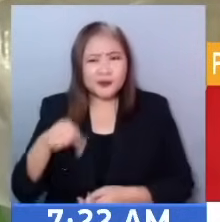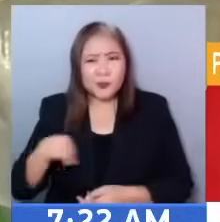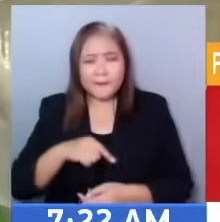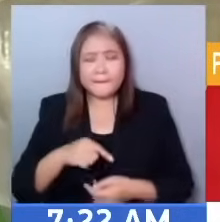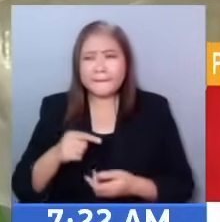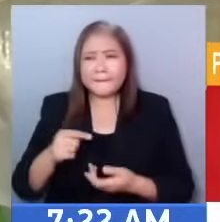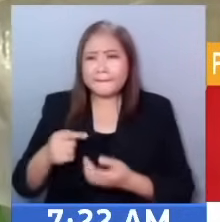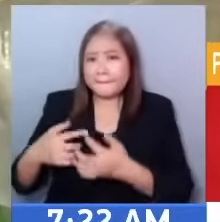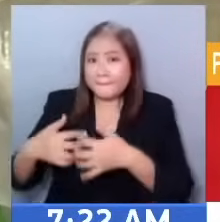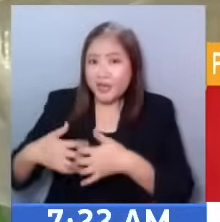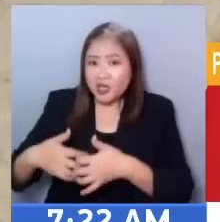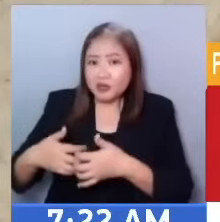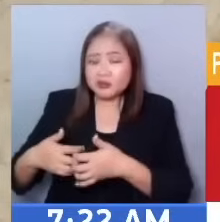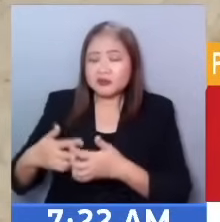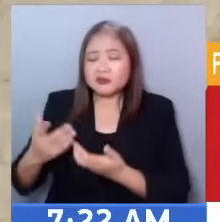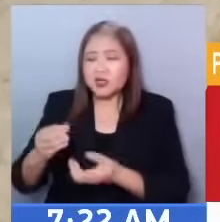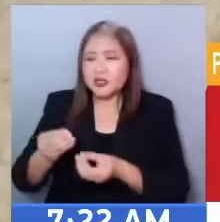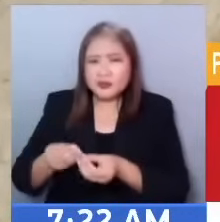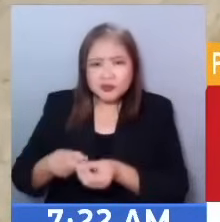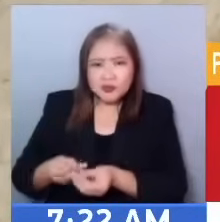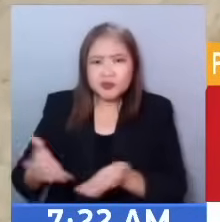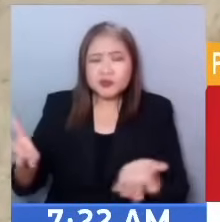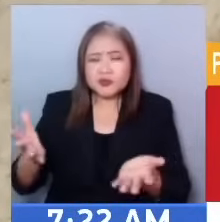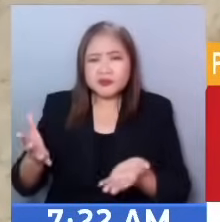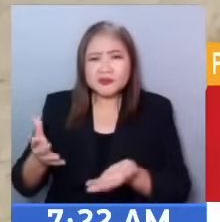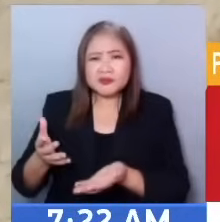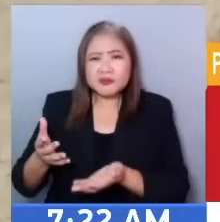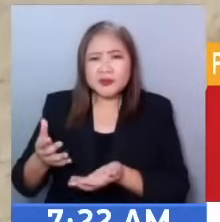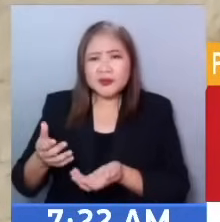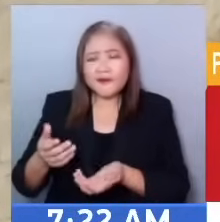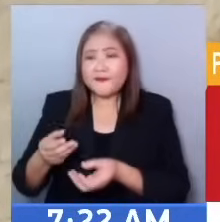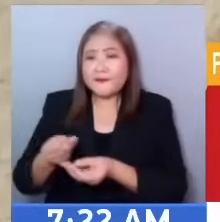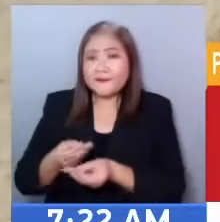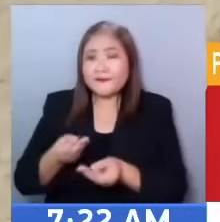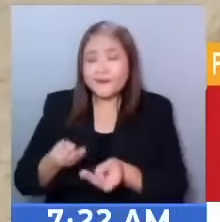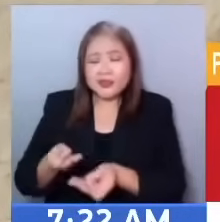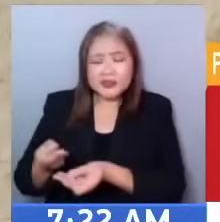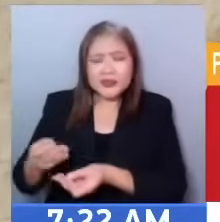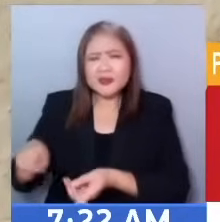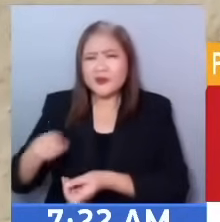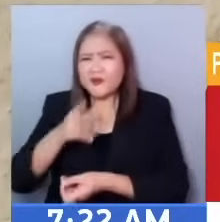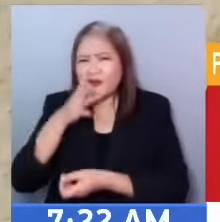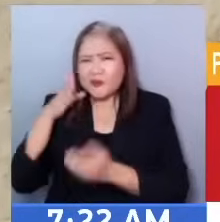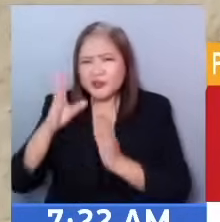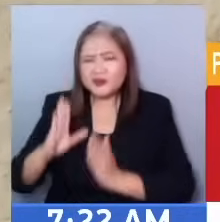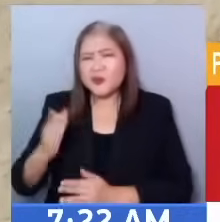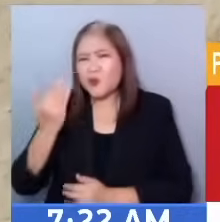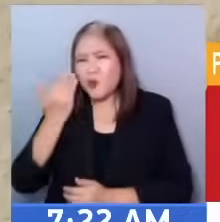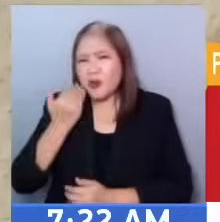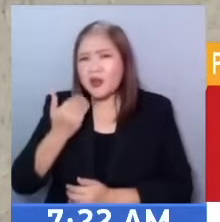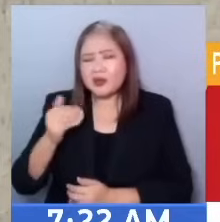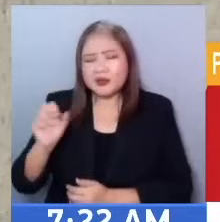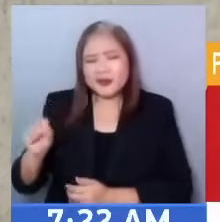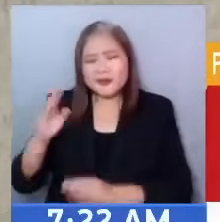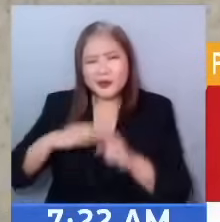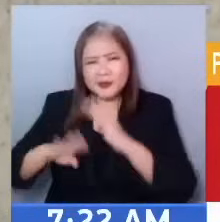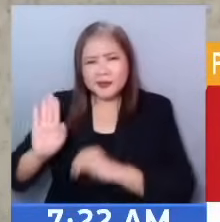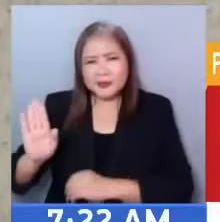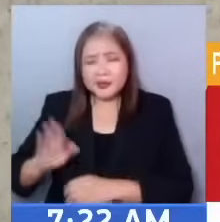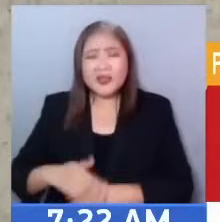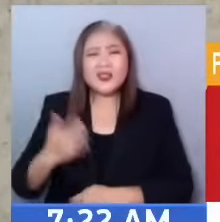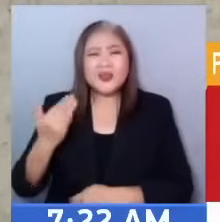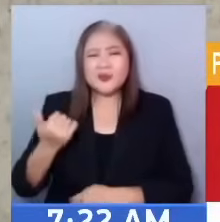at distribution of seed. Na iyon ang problema ng mga farmer according to study, kaya hindi sila competitive